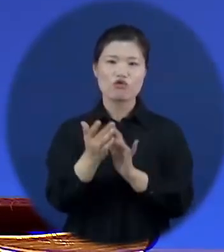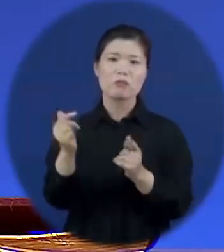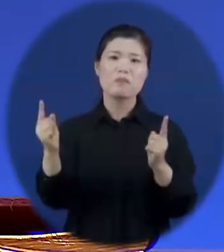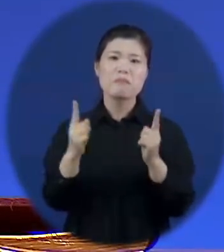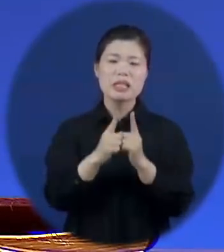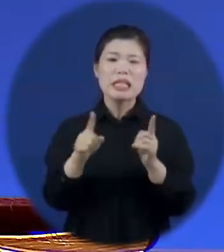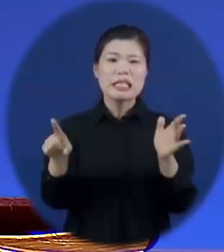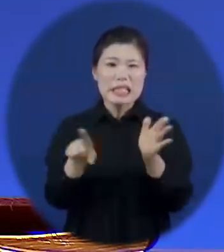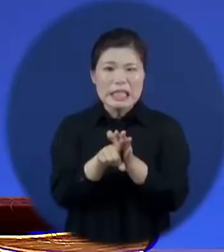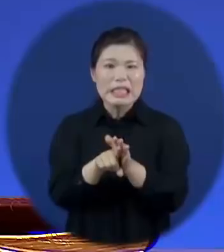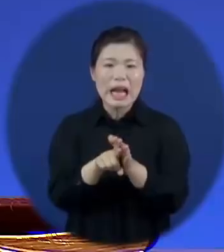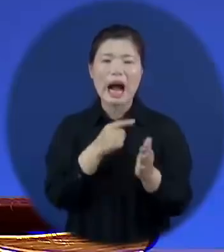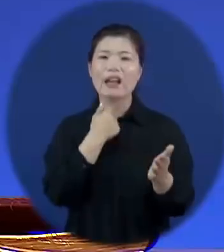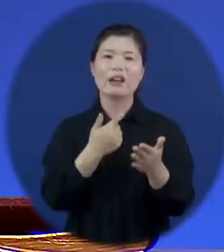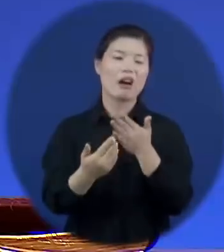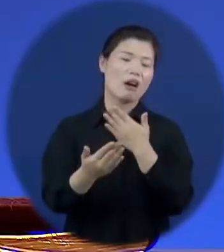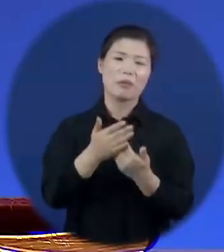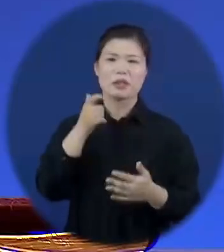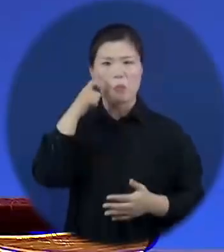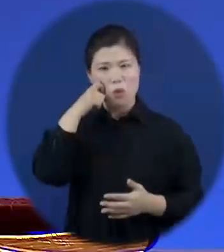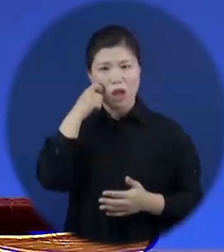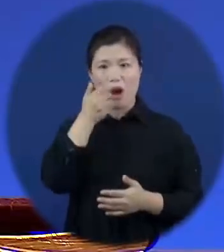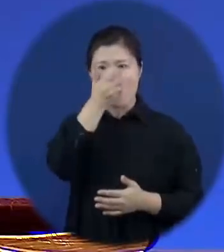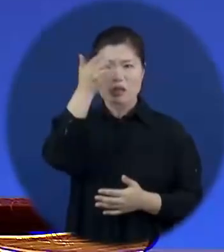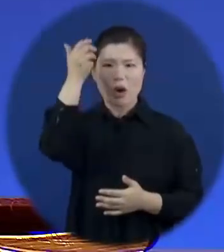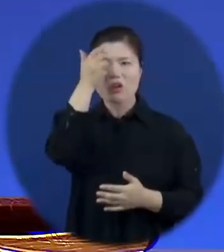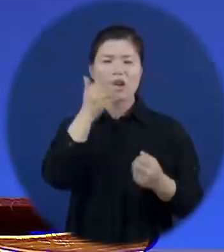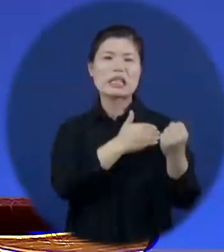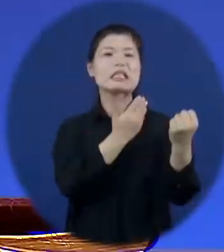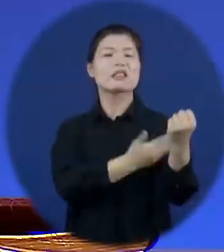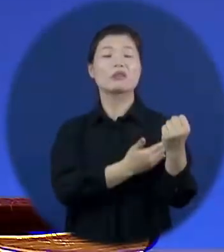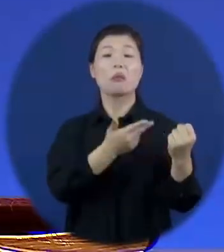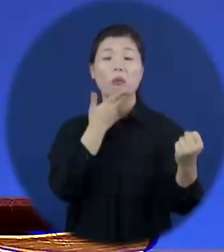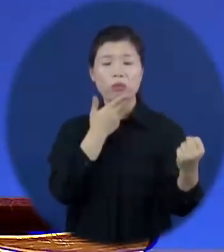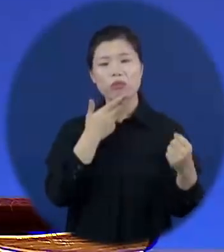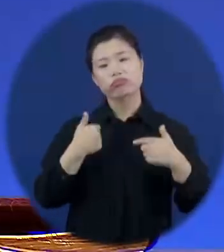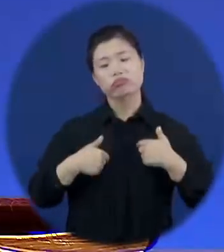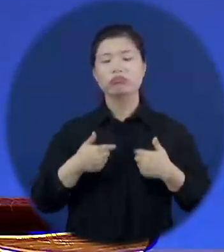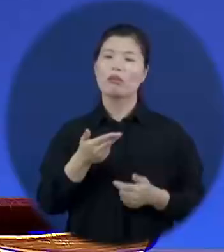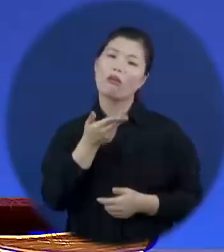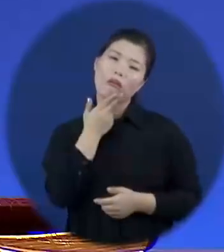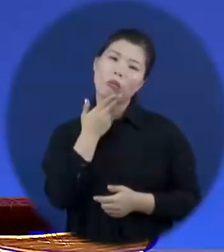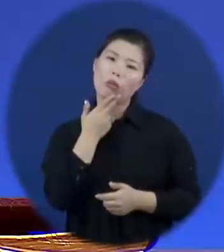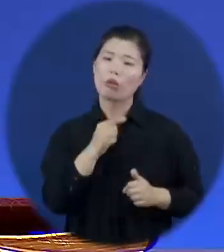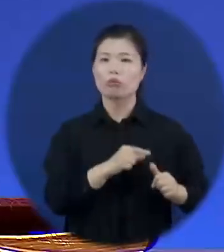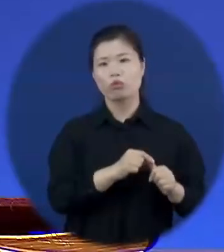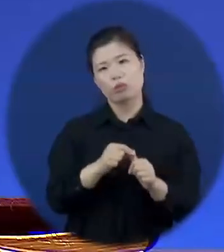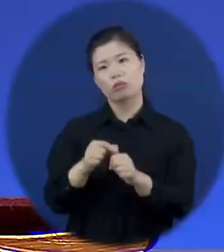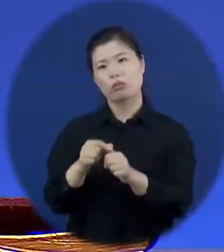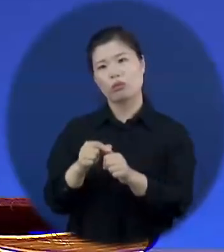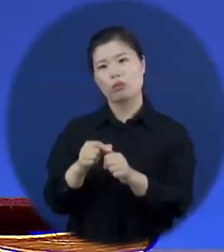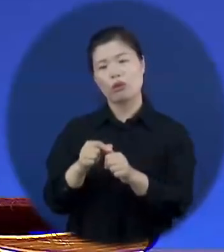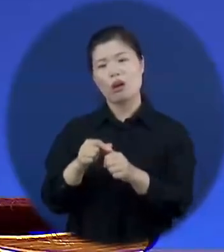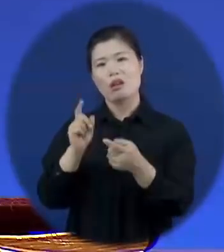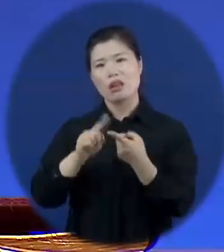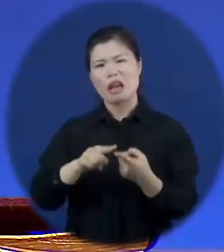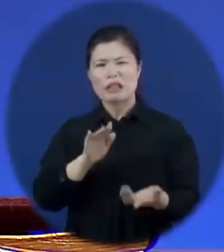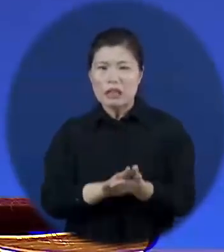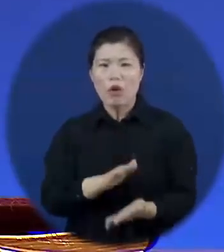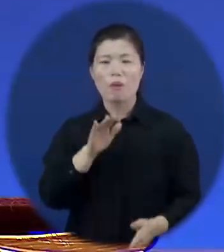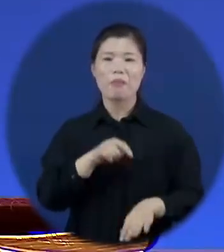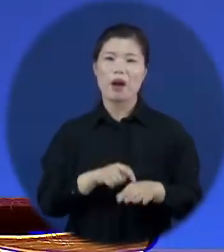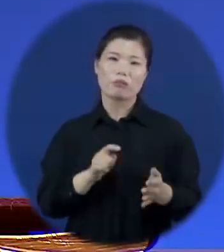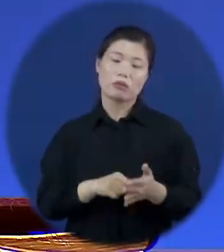예수님을 믿는 진짜 맛을 느끼지 못하고 성령의 능력도 없고 기쁨도 없고 구원받았음에 대한